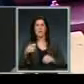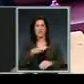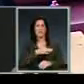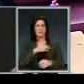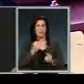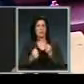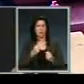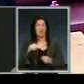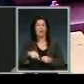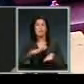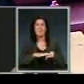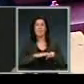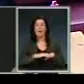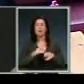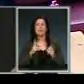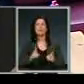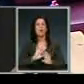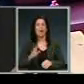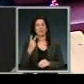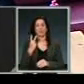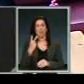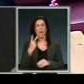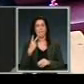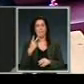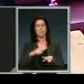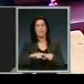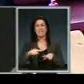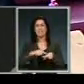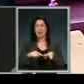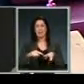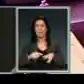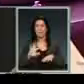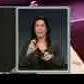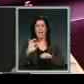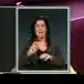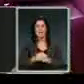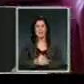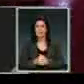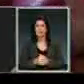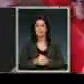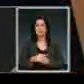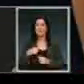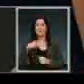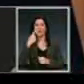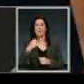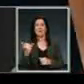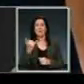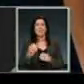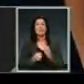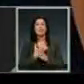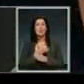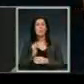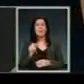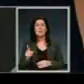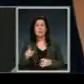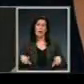ידו. מי, אין לזה סוף, אפשר לעשות טיפול פיזיותרפיה כל החיים, כל השנים, אבל אומר תמיד שהשיקום זה החיים. אי אפשר